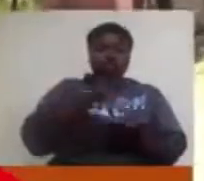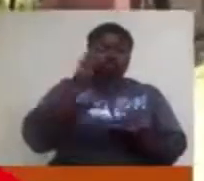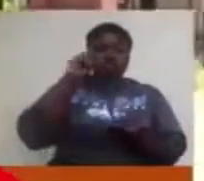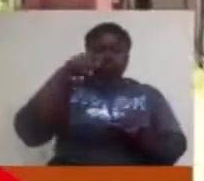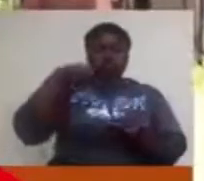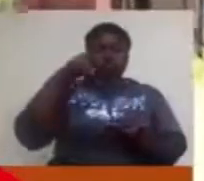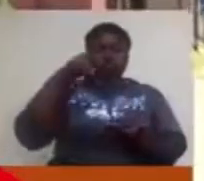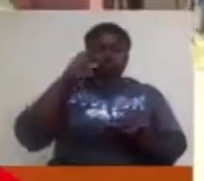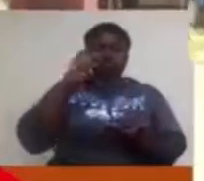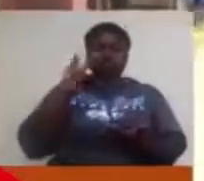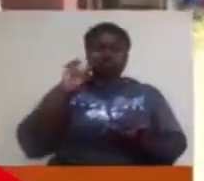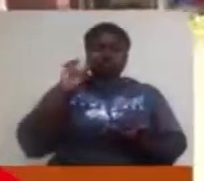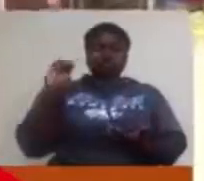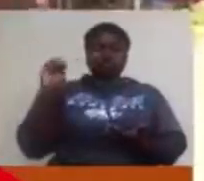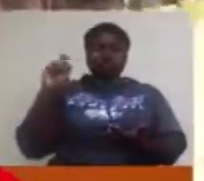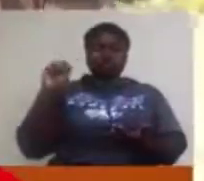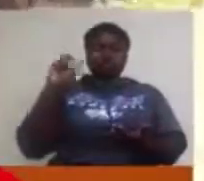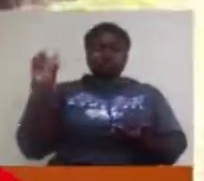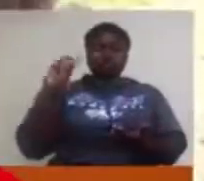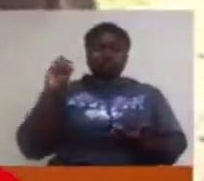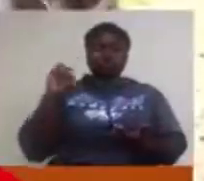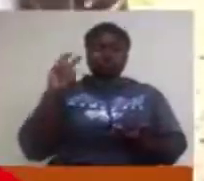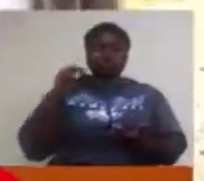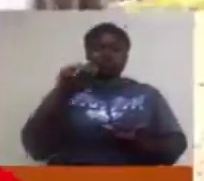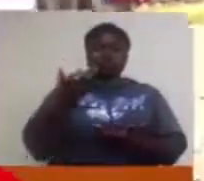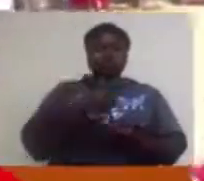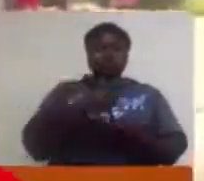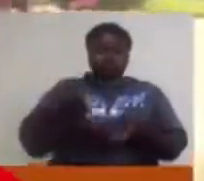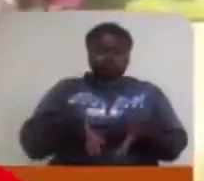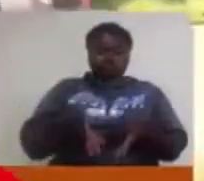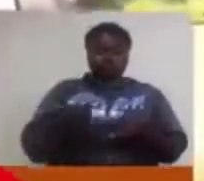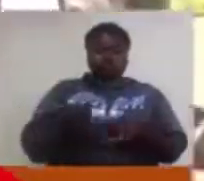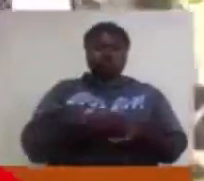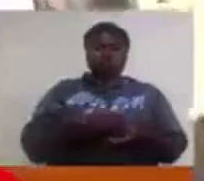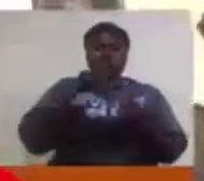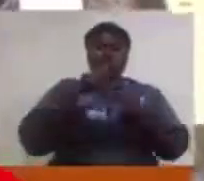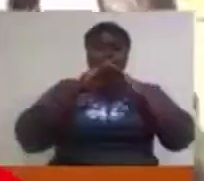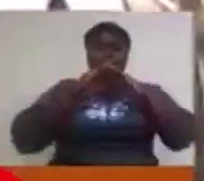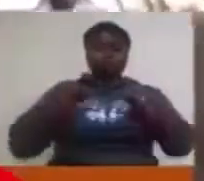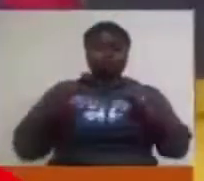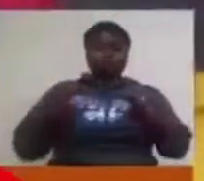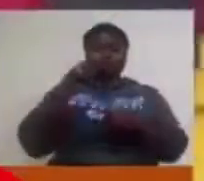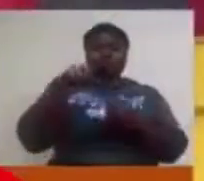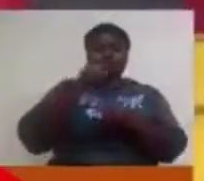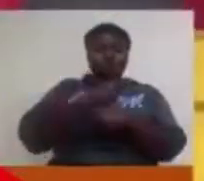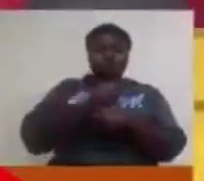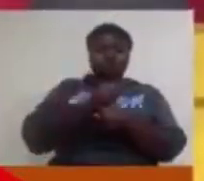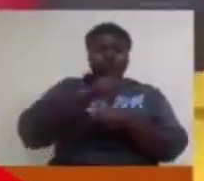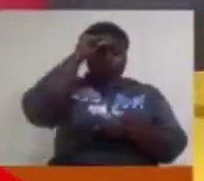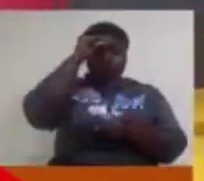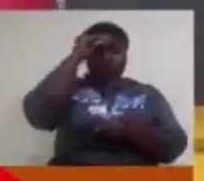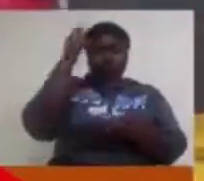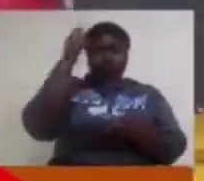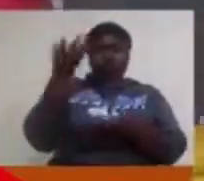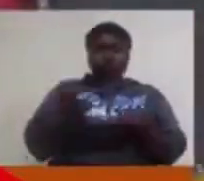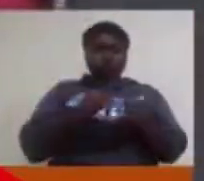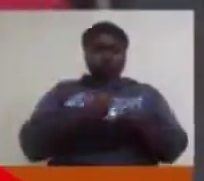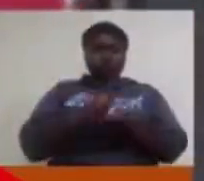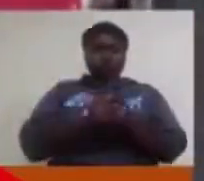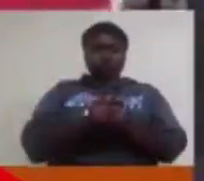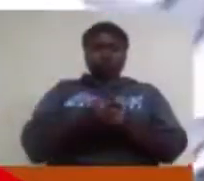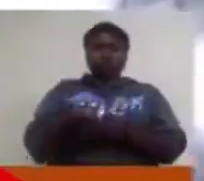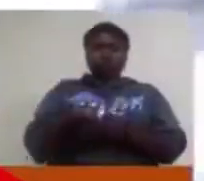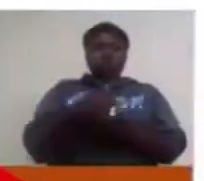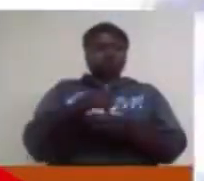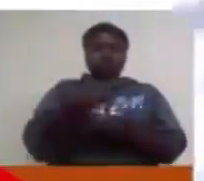Kamket Omuthi ni athitangeirwo wa Thitango cia guthoga thayo na wira wa thirikari uria ari mugaru na watho